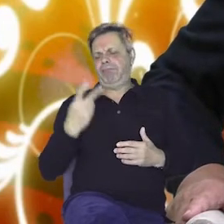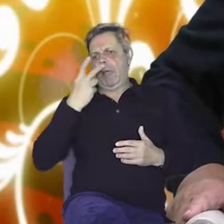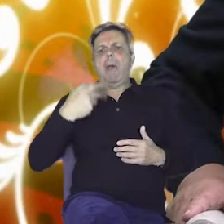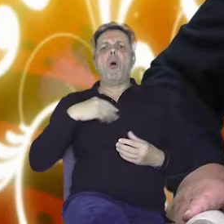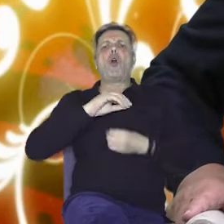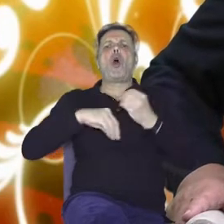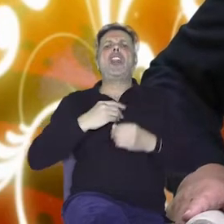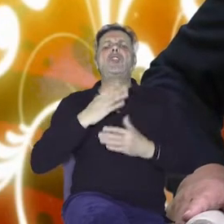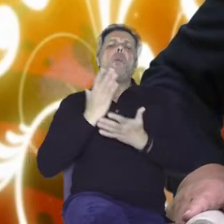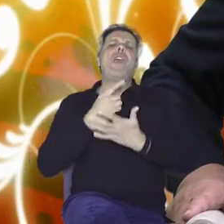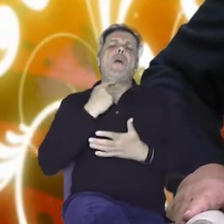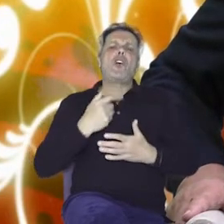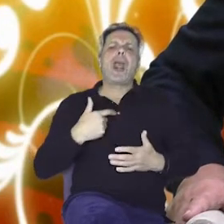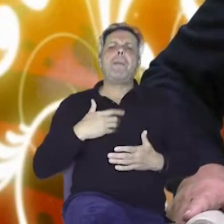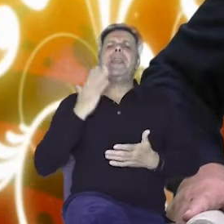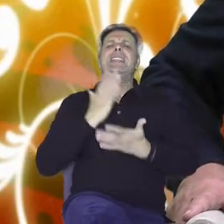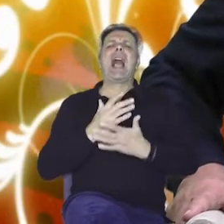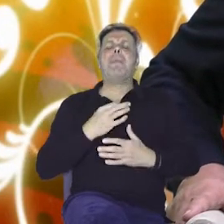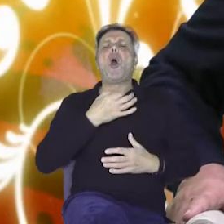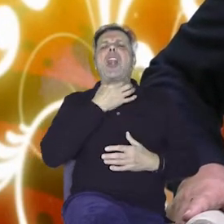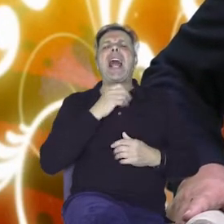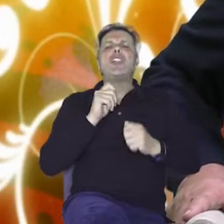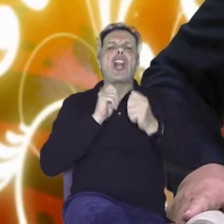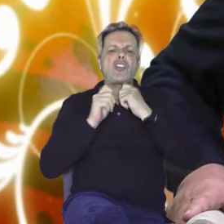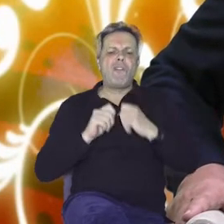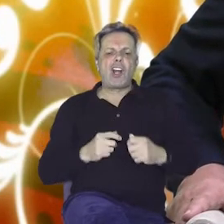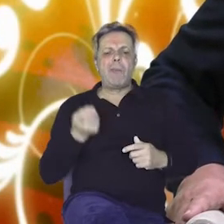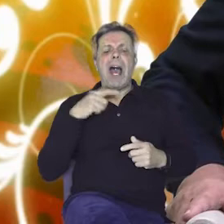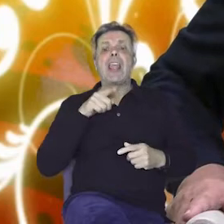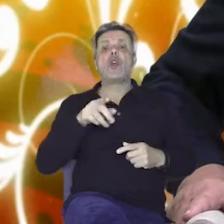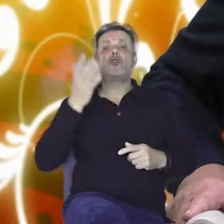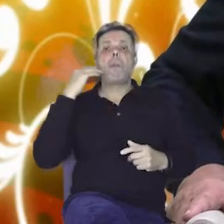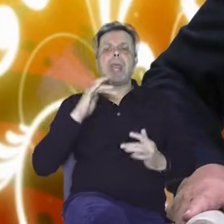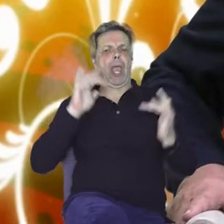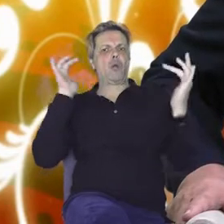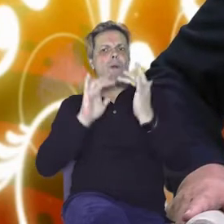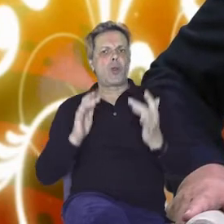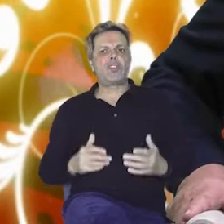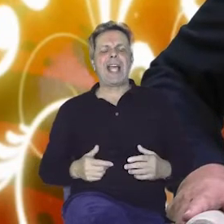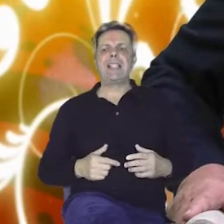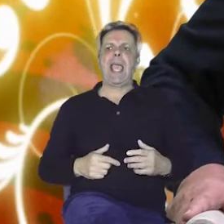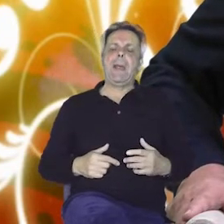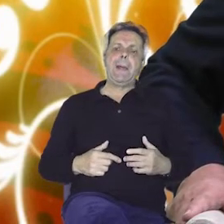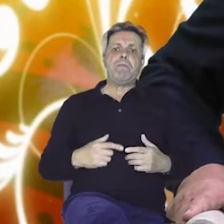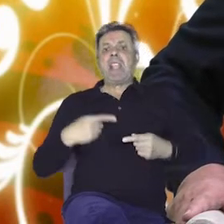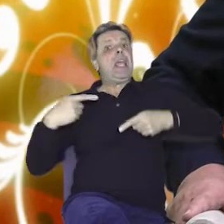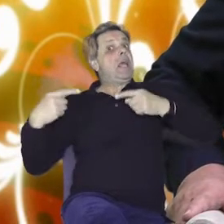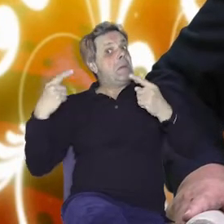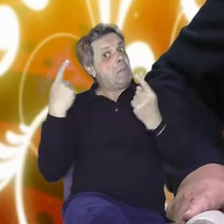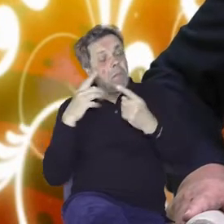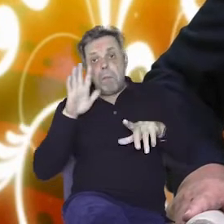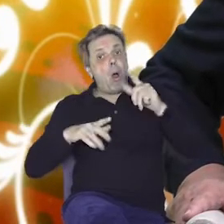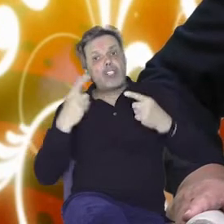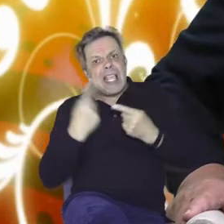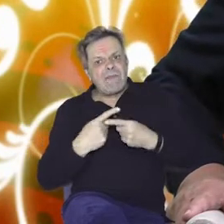govorili, mi samo glasno razgovaramo, a zapravo su to bili neke konfrontacije, konflikti, možda i svađe. I iz